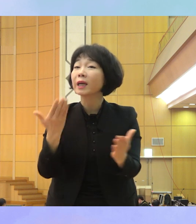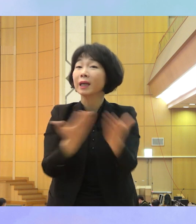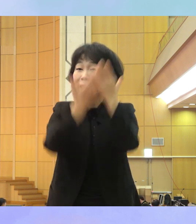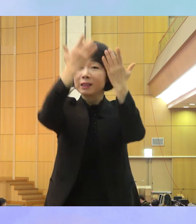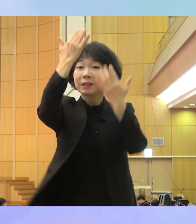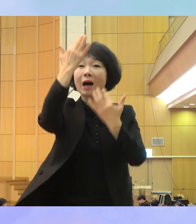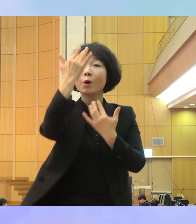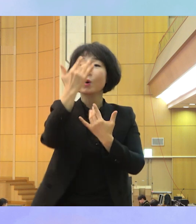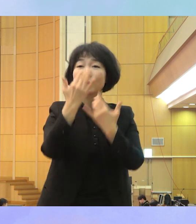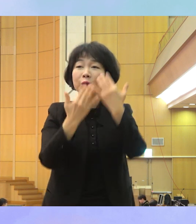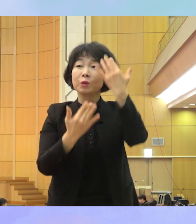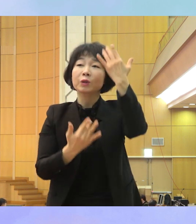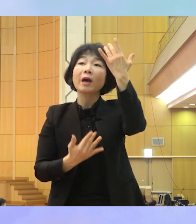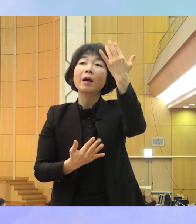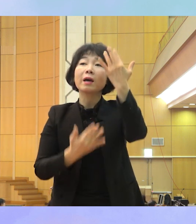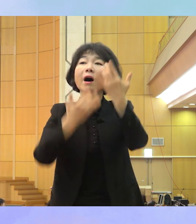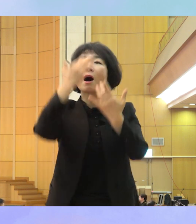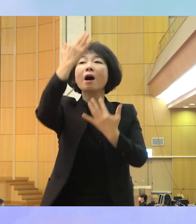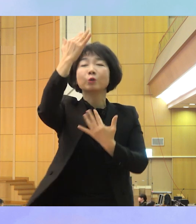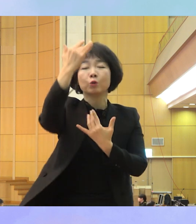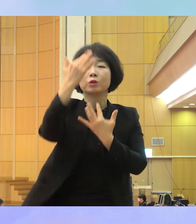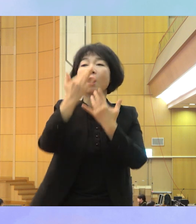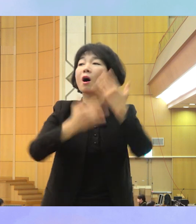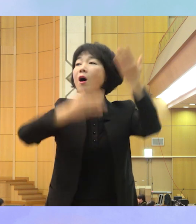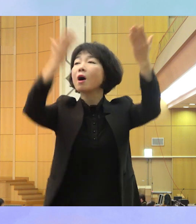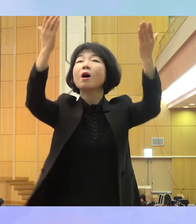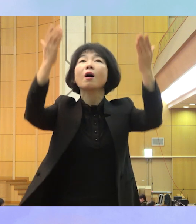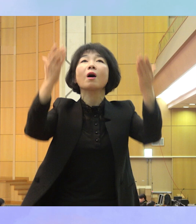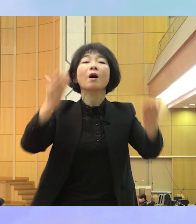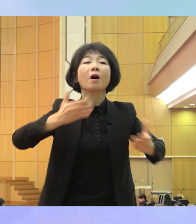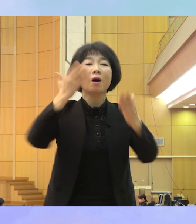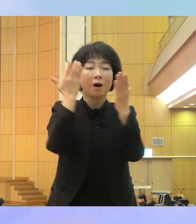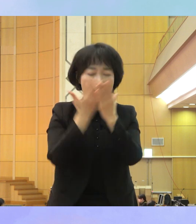부흥의 불길 타오르게